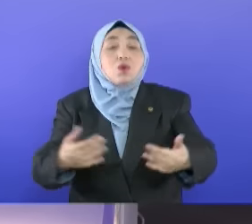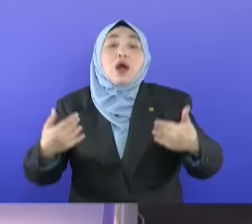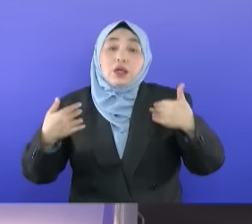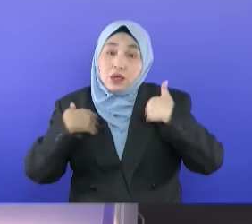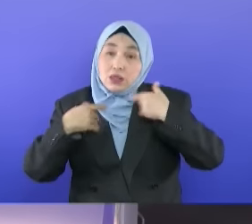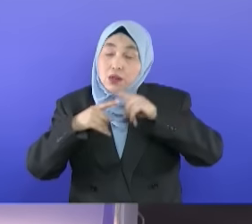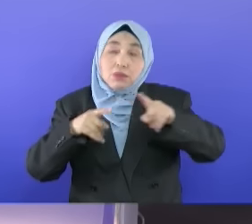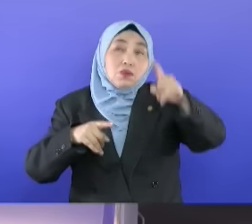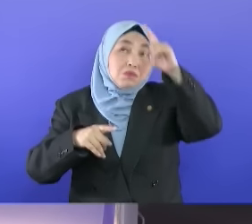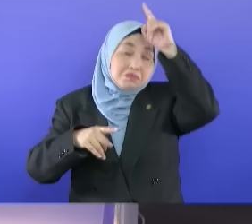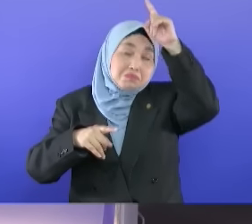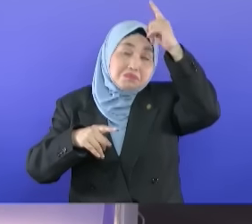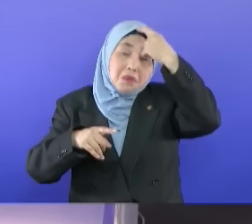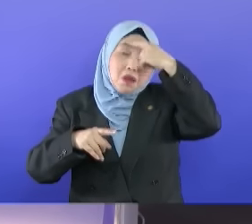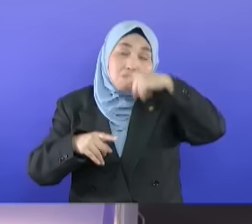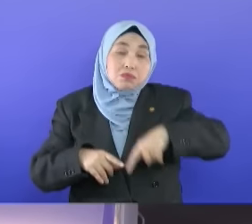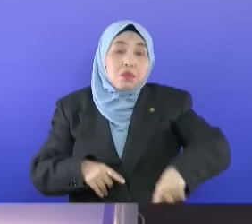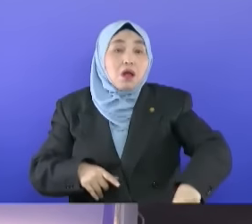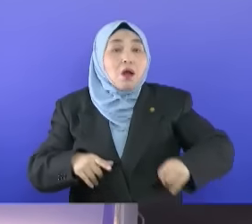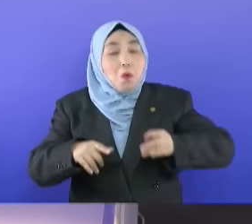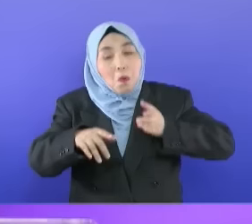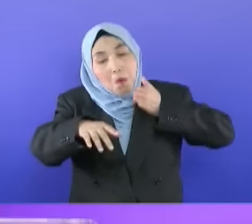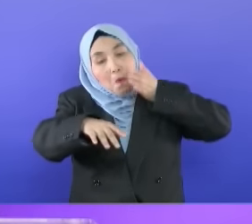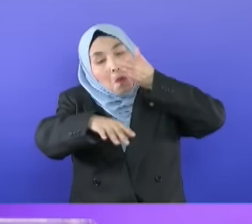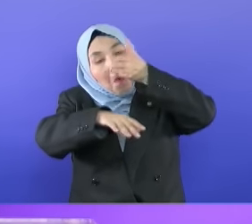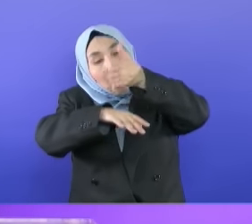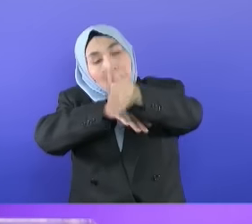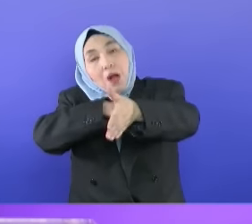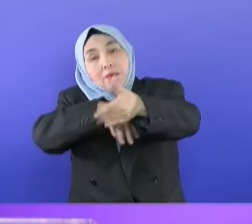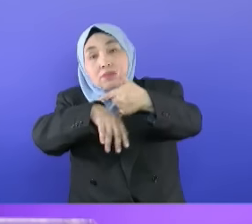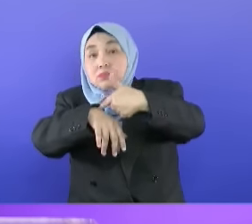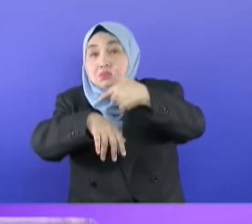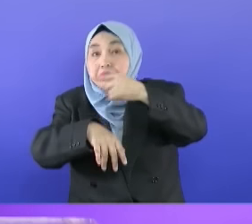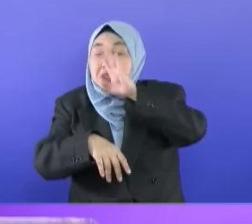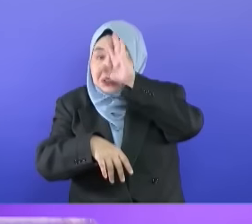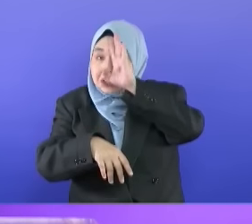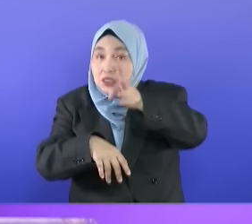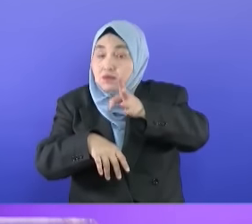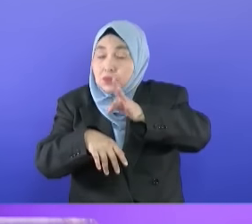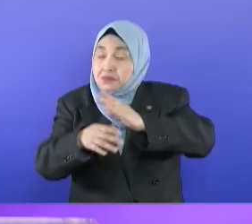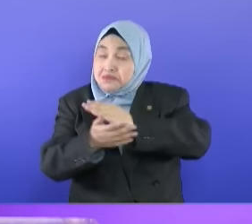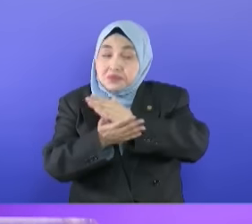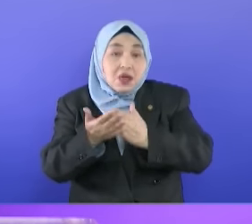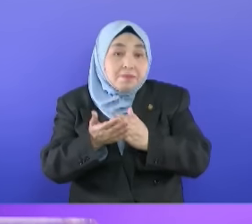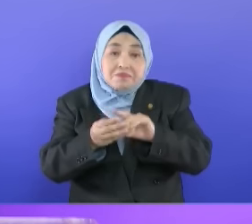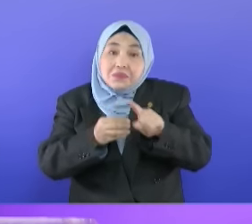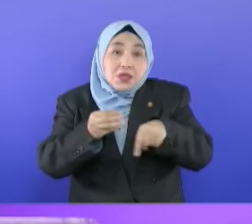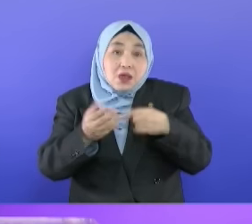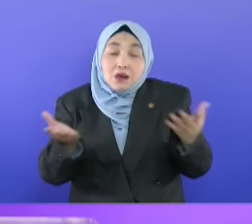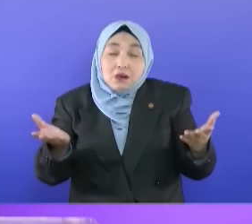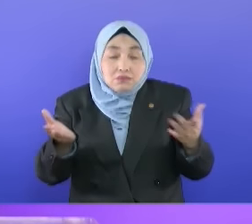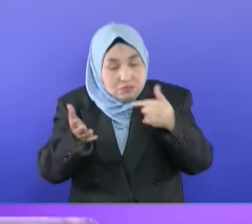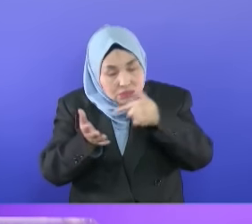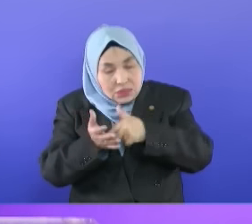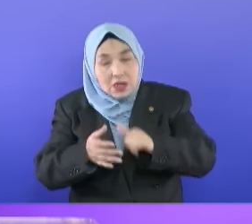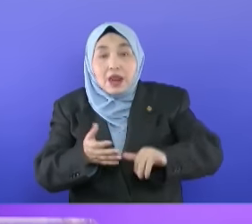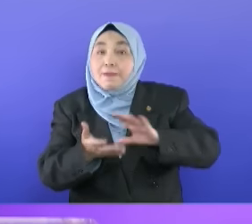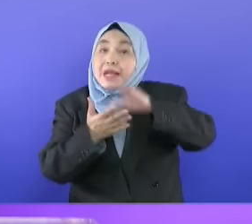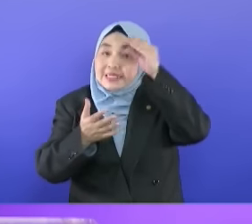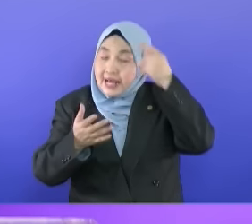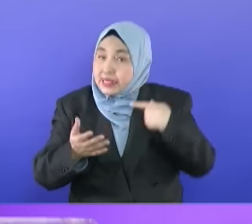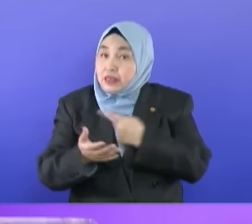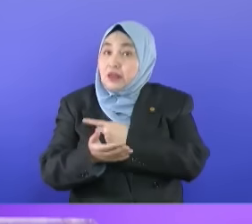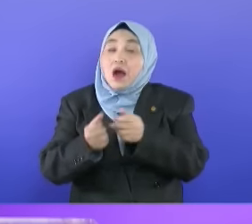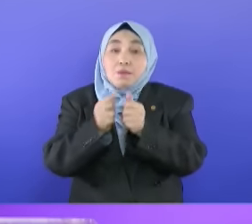bagi Allah Allah melangkah dari segi masa untuk menciptakan sesuatu dan inilah pelajaran untuk kita